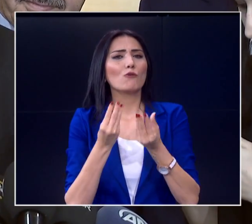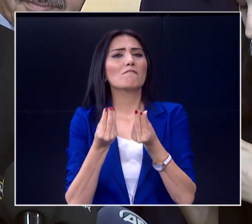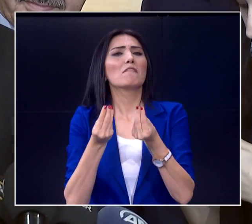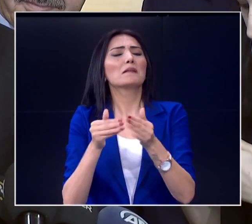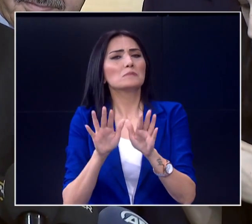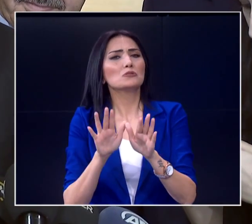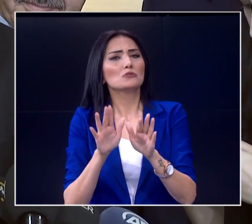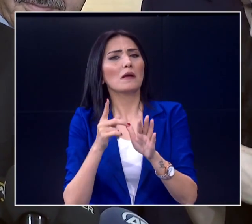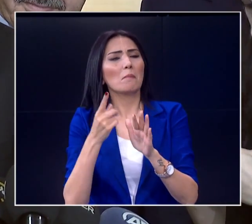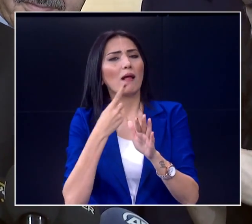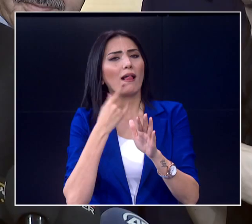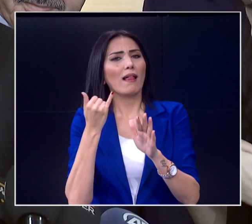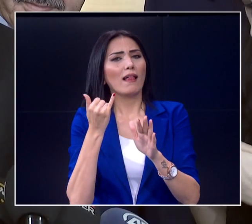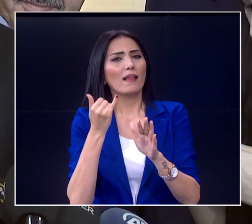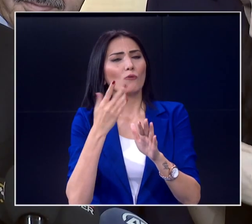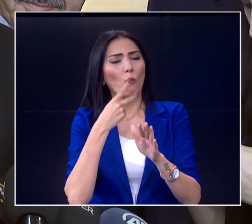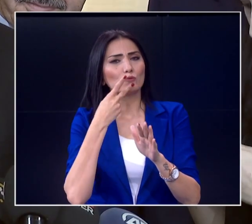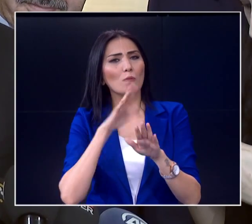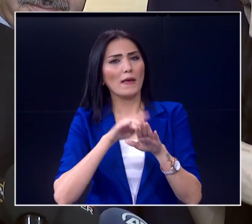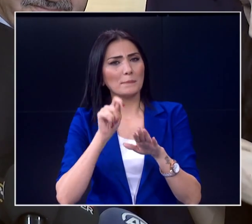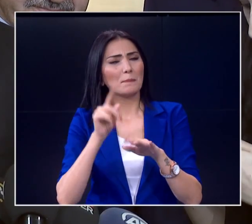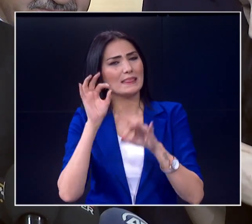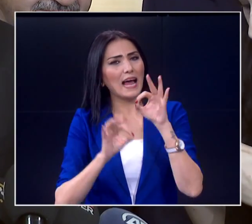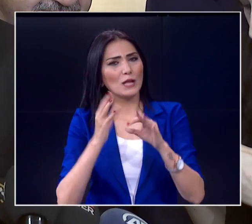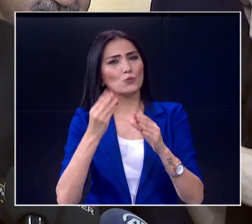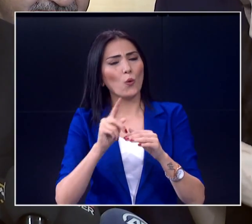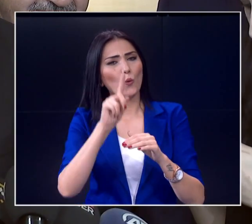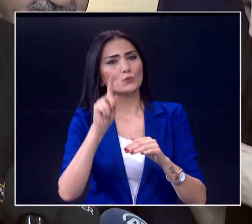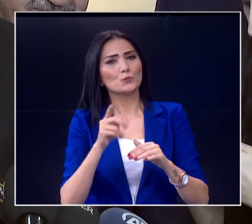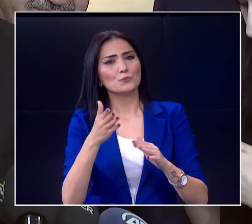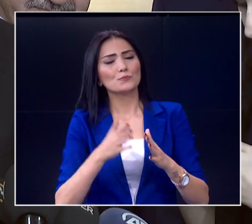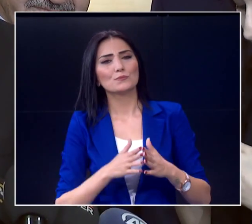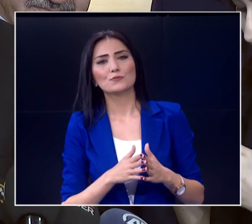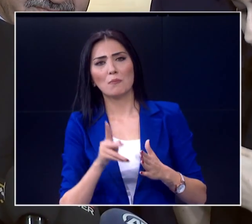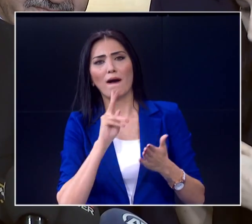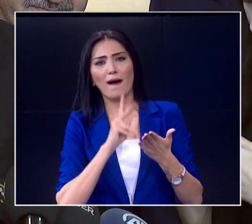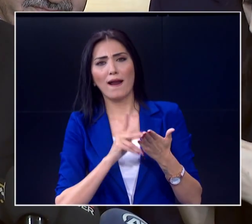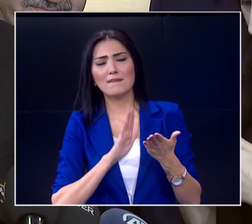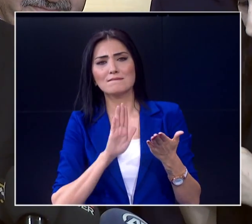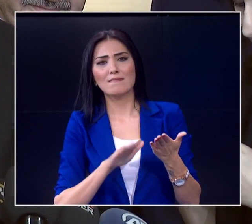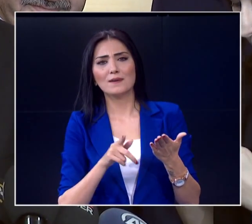yönünde eleştiriler var. Siz bir değerlendirmeniz olur mu? Sunumdan sonra yeni bir karar var mı?